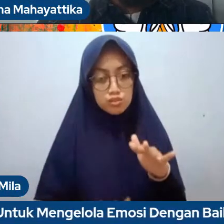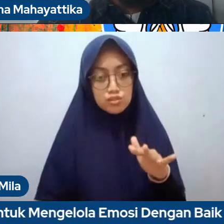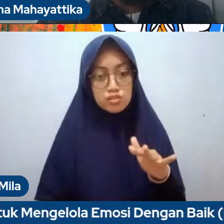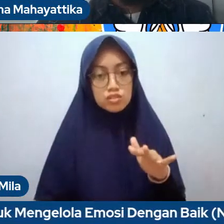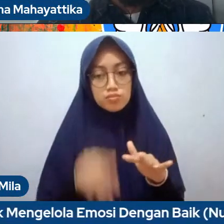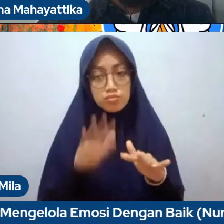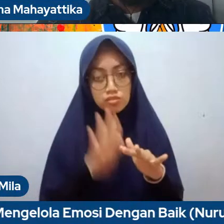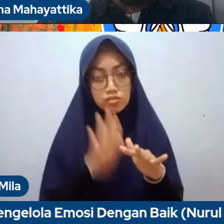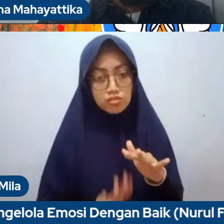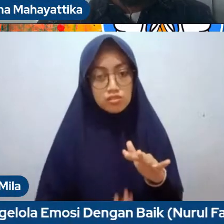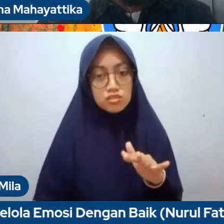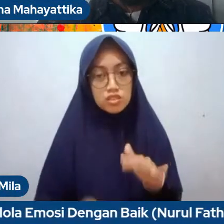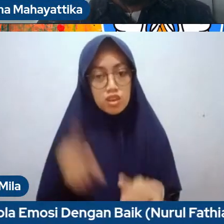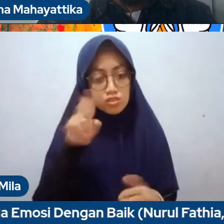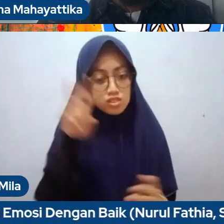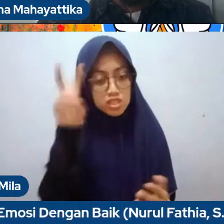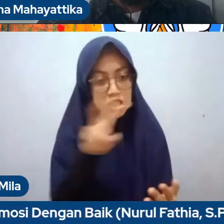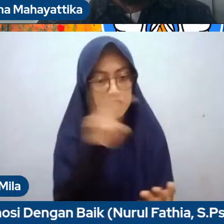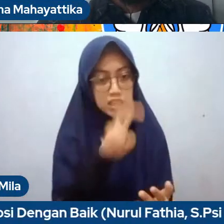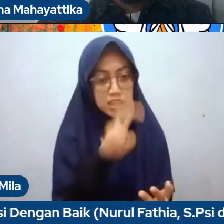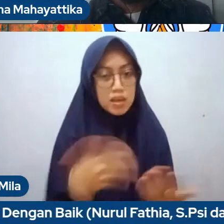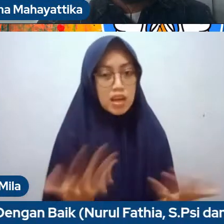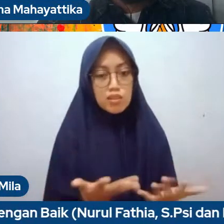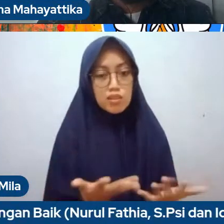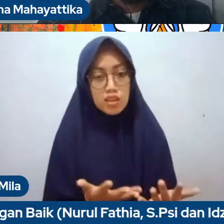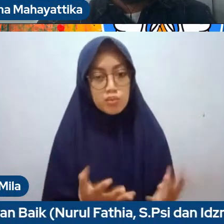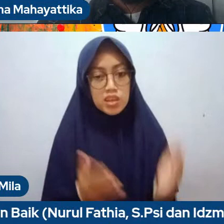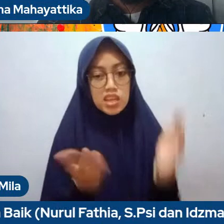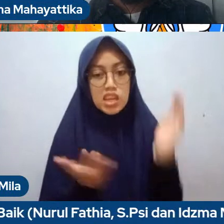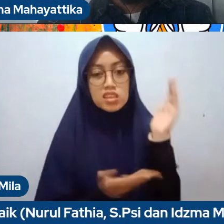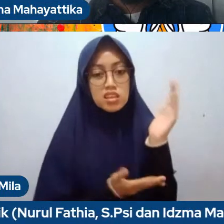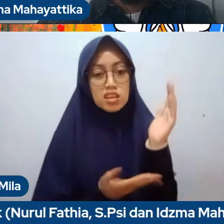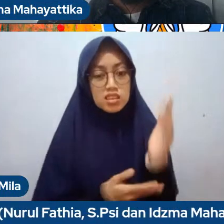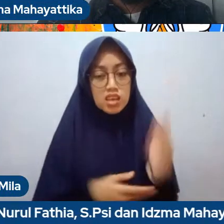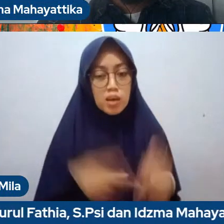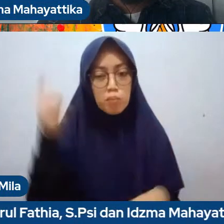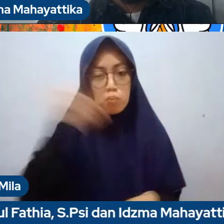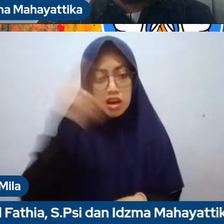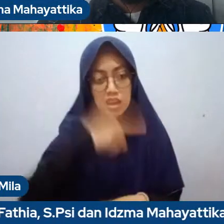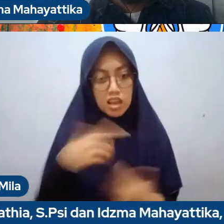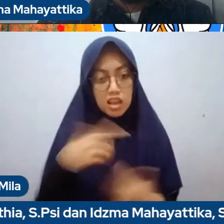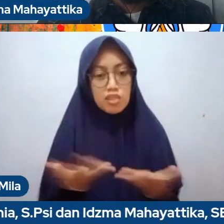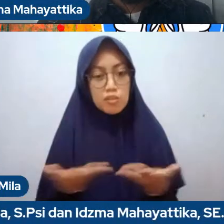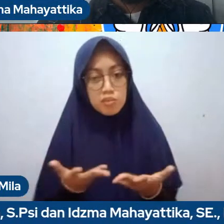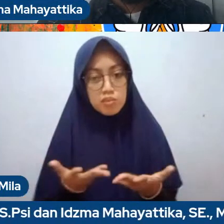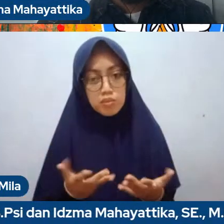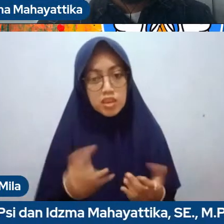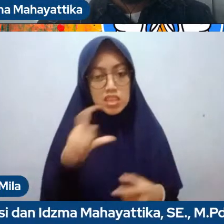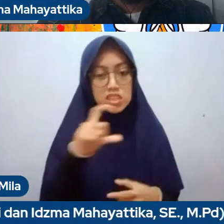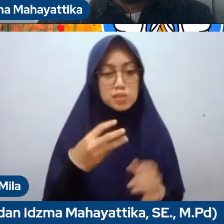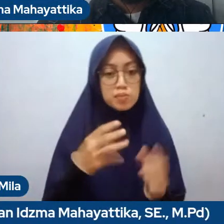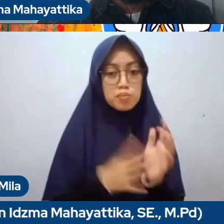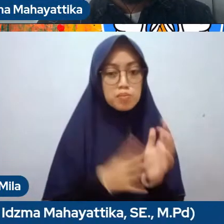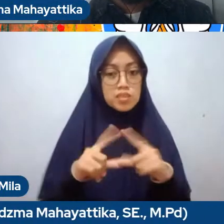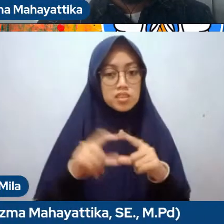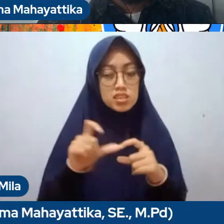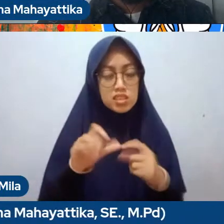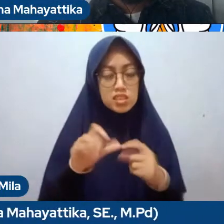intensitasnya itu, jadi harus dicari ini sumbernya cemas atau marah, tapi marahnya lebih menyakiti diri gitu kan, atau